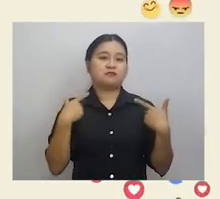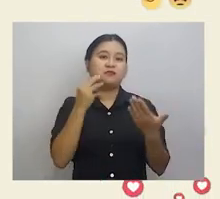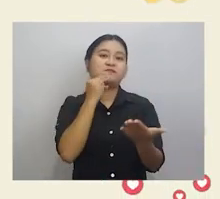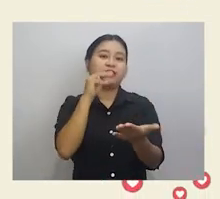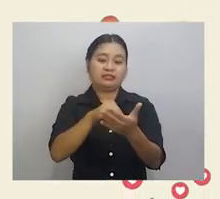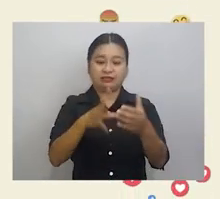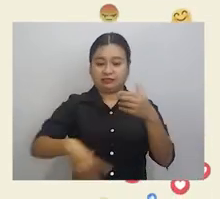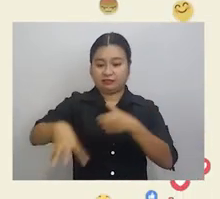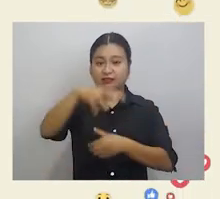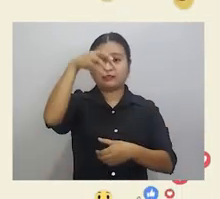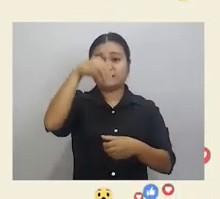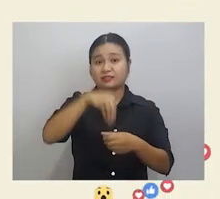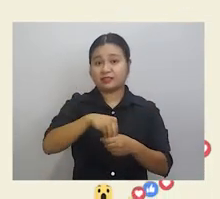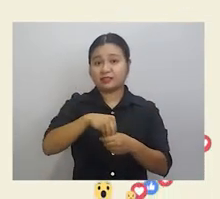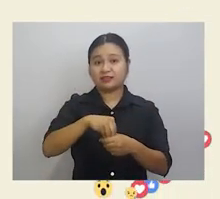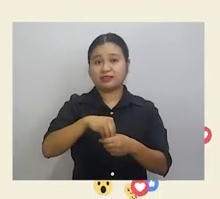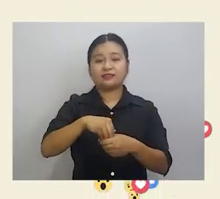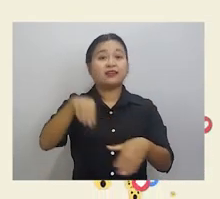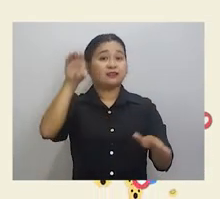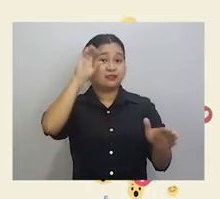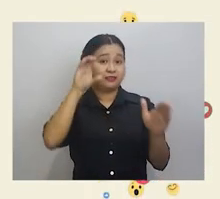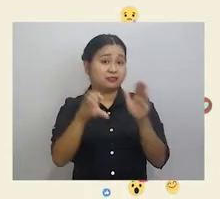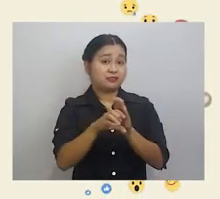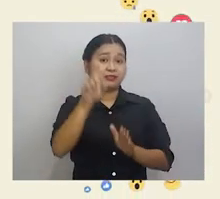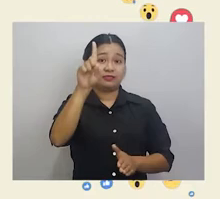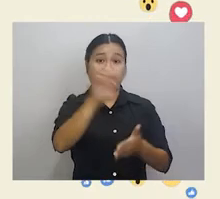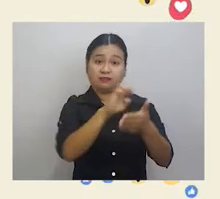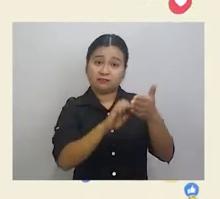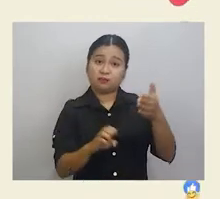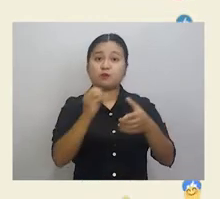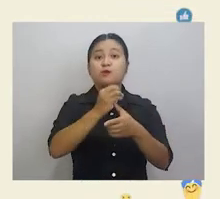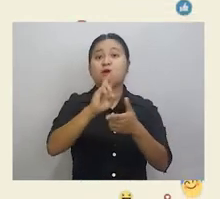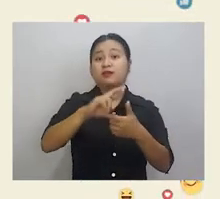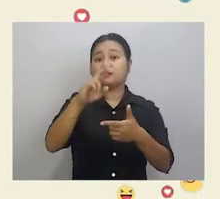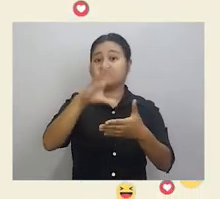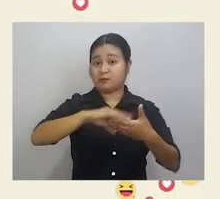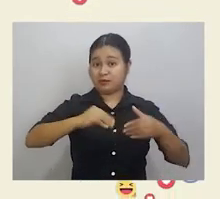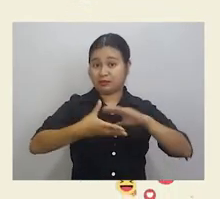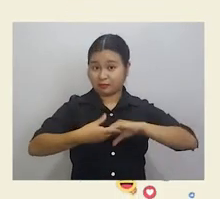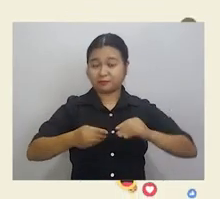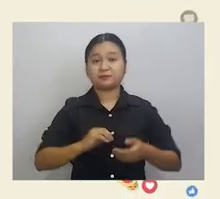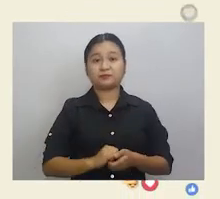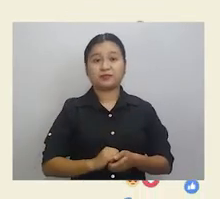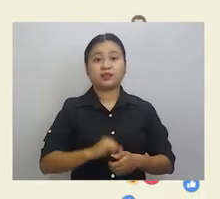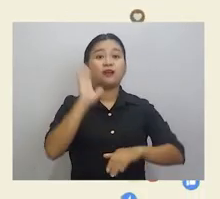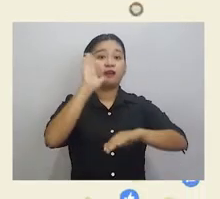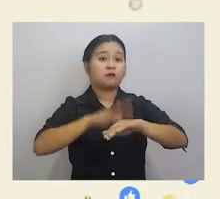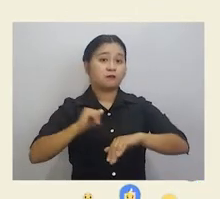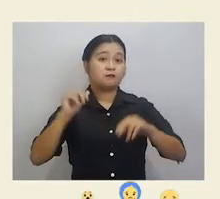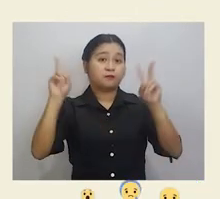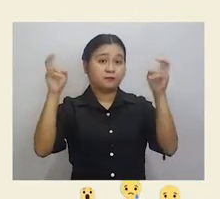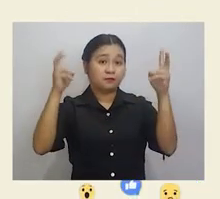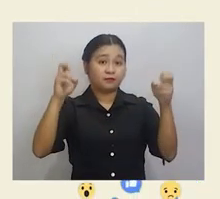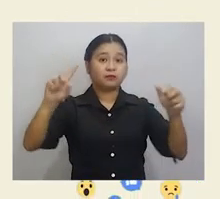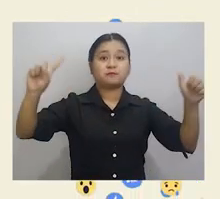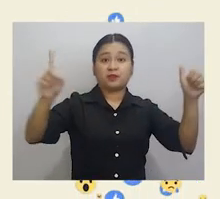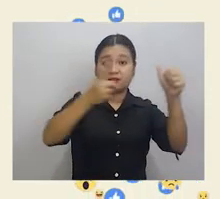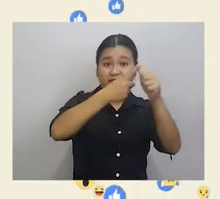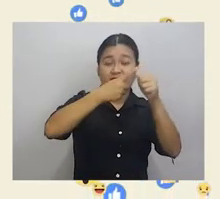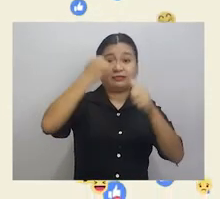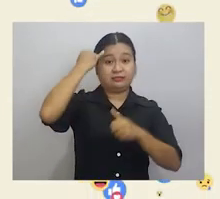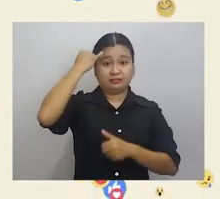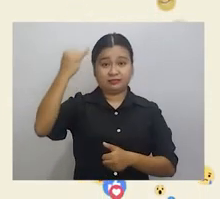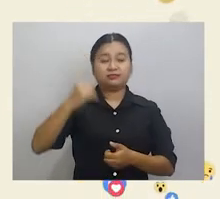mensaheng nakapaloob sa larawan ng isang sanaysay o kwento. Ito ay ang tinatawag na pangunahing